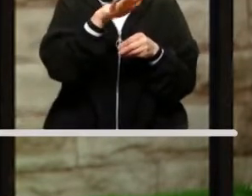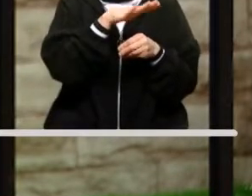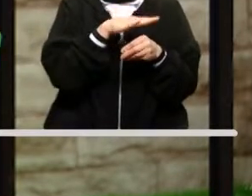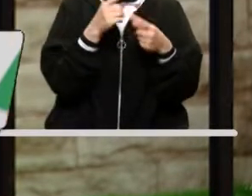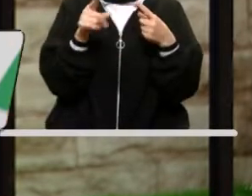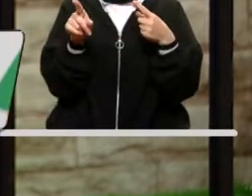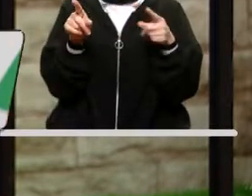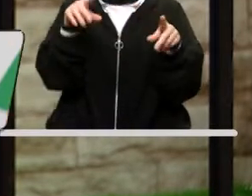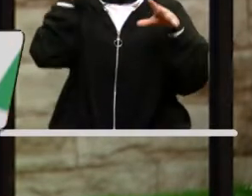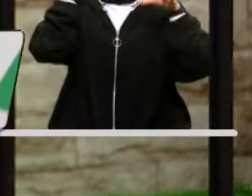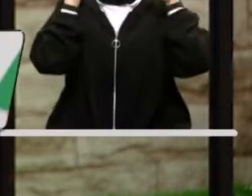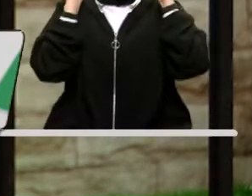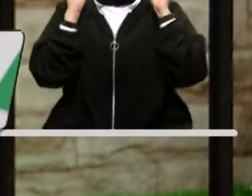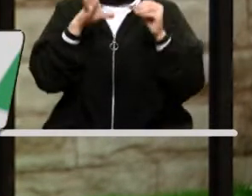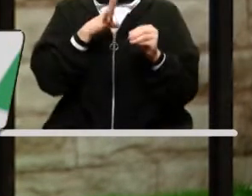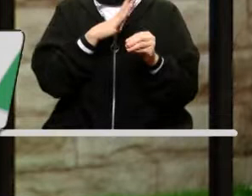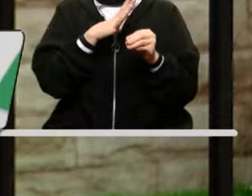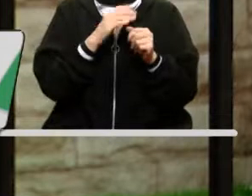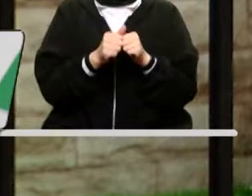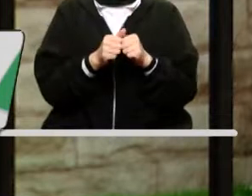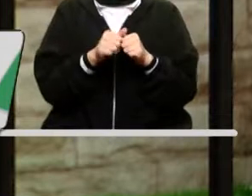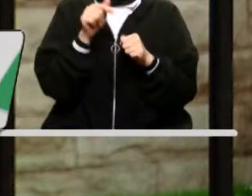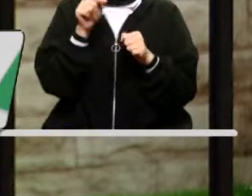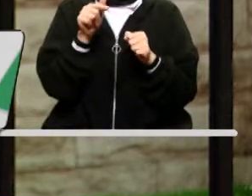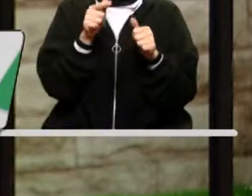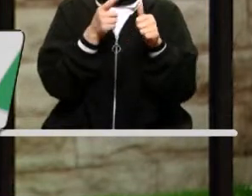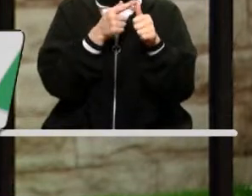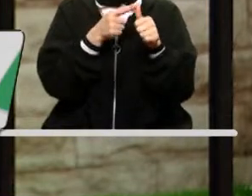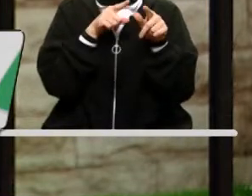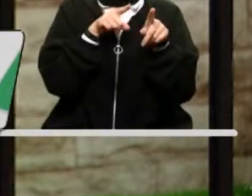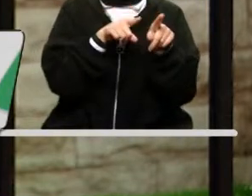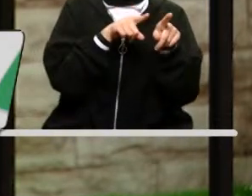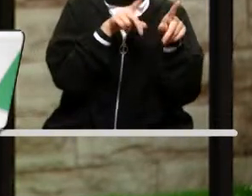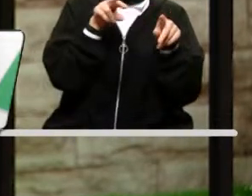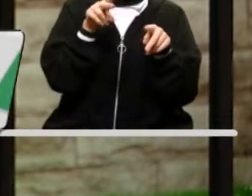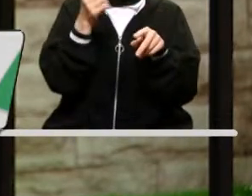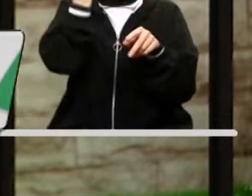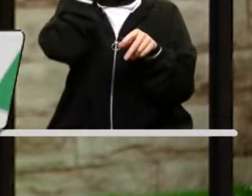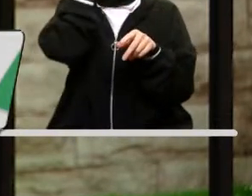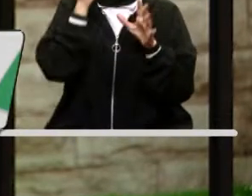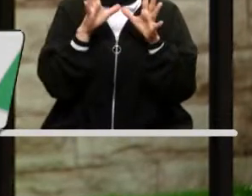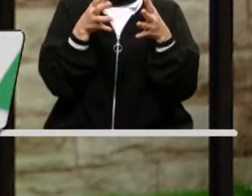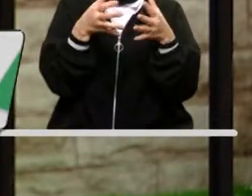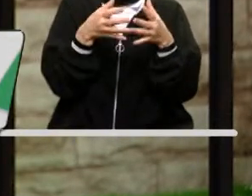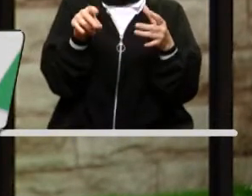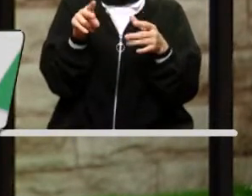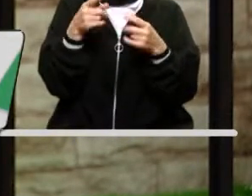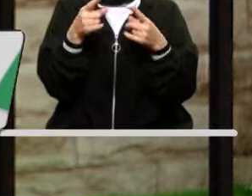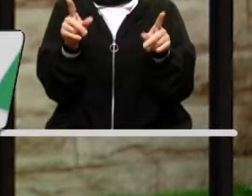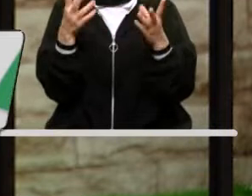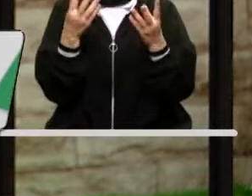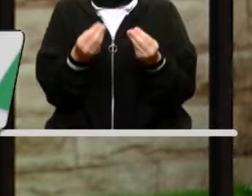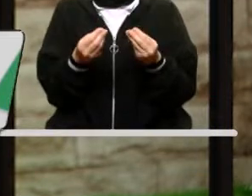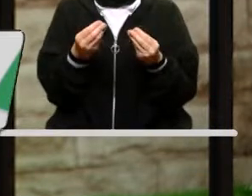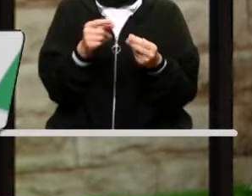Çünkü herkesin öğrenme stili farklı. Bu parmak izi gibi, kan grubu gibi farklıdır. İşte siz